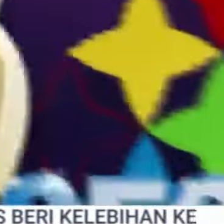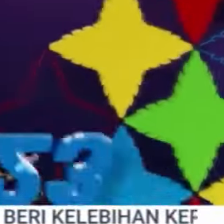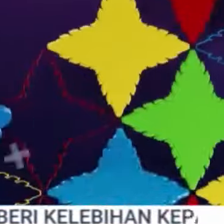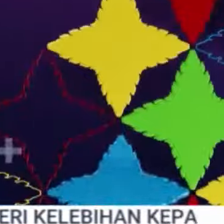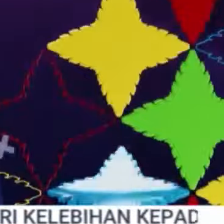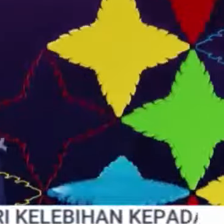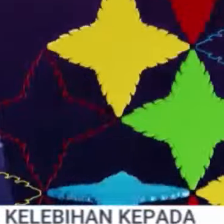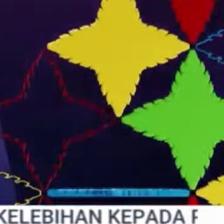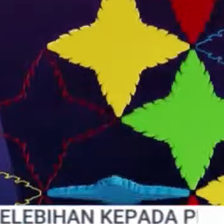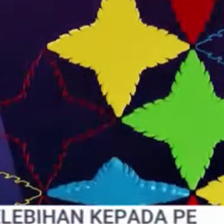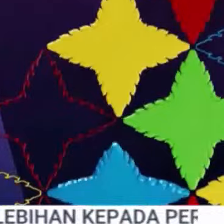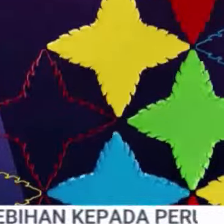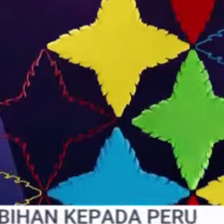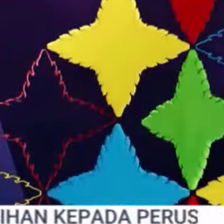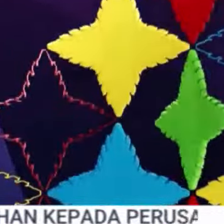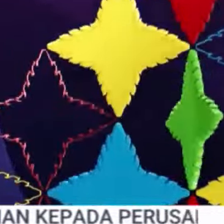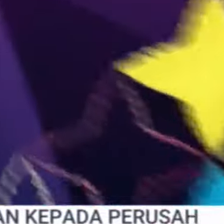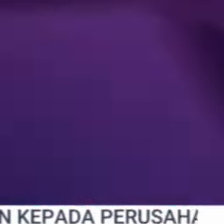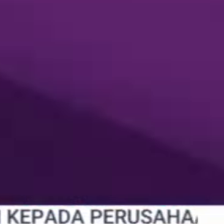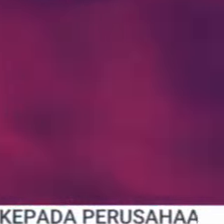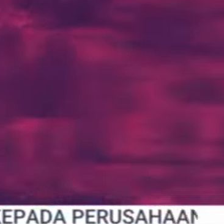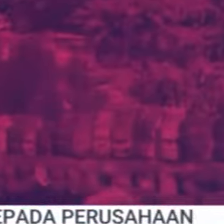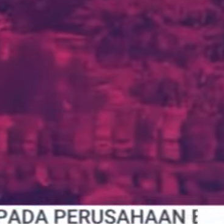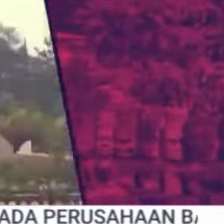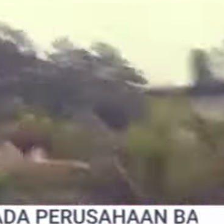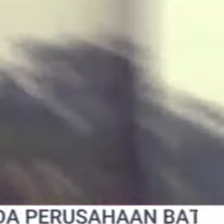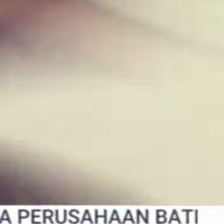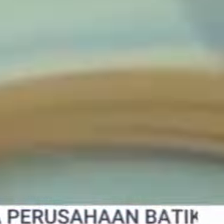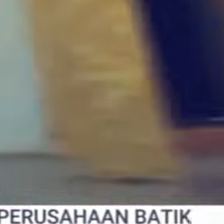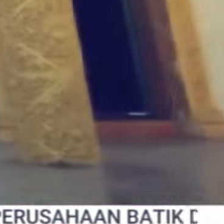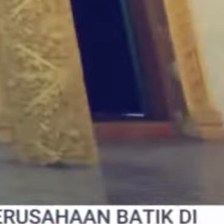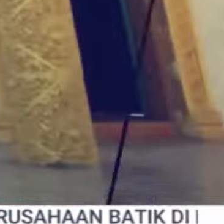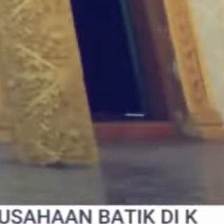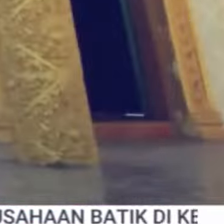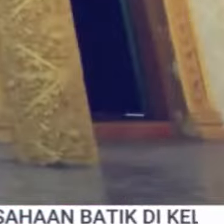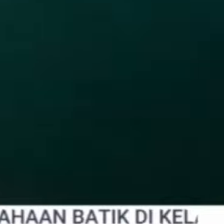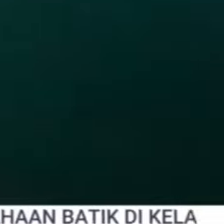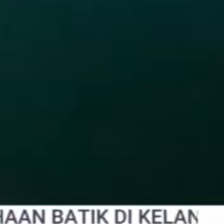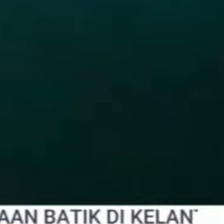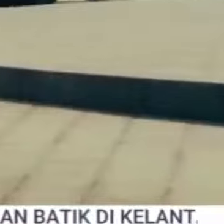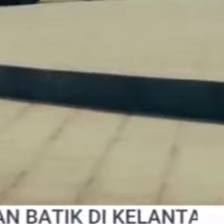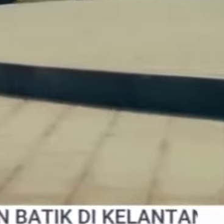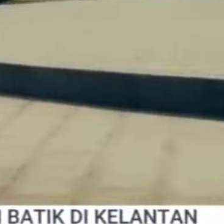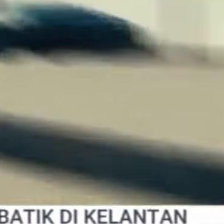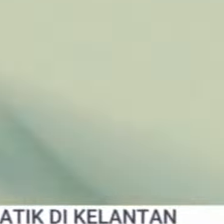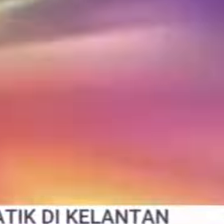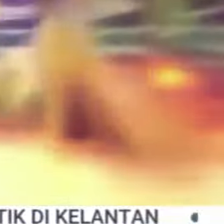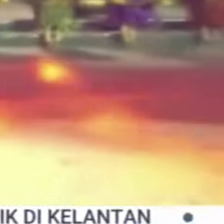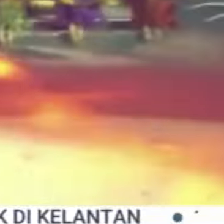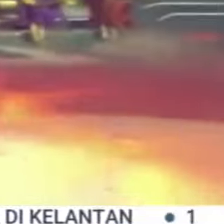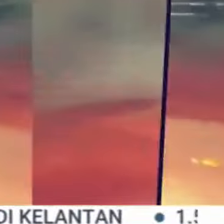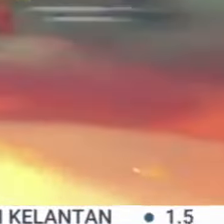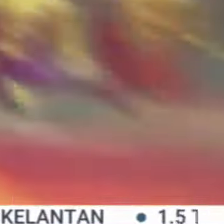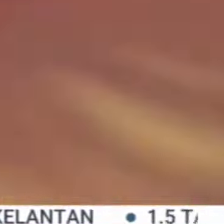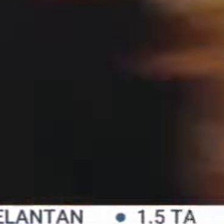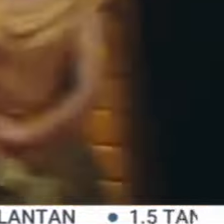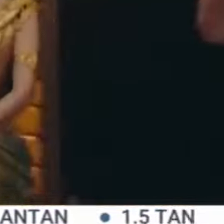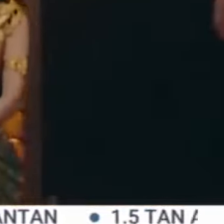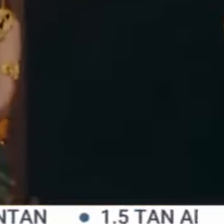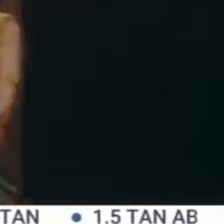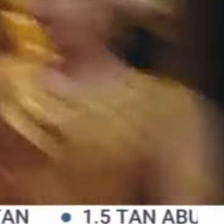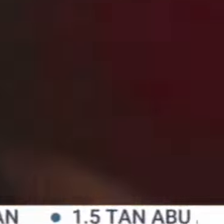Sukansi Kemboja 2023 kali ini dibawakan dari Phnom Penh, Kemboja.